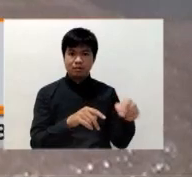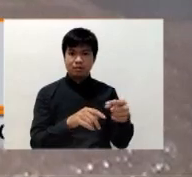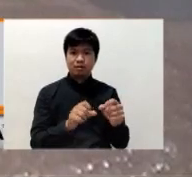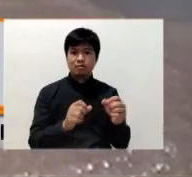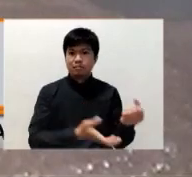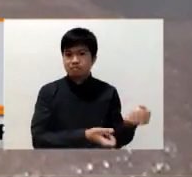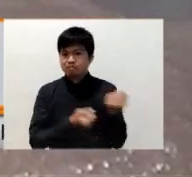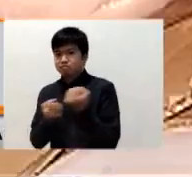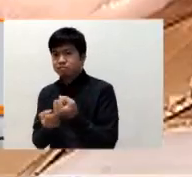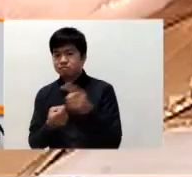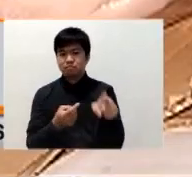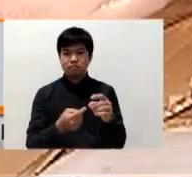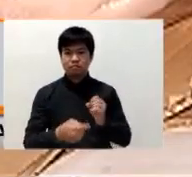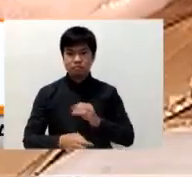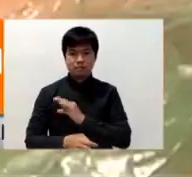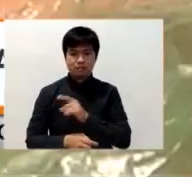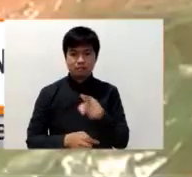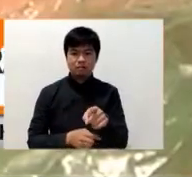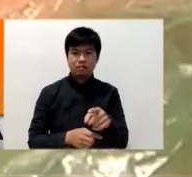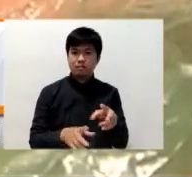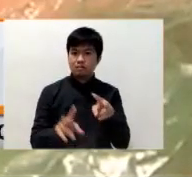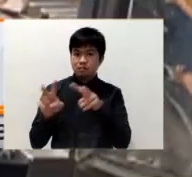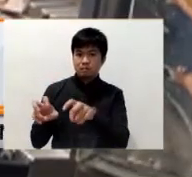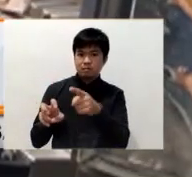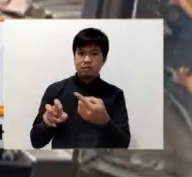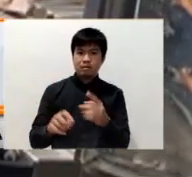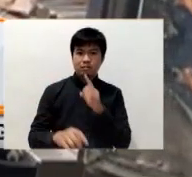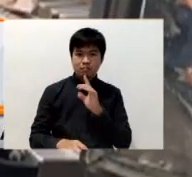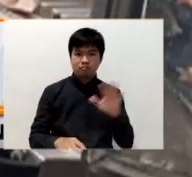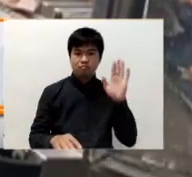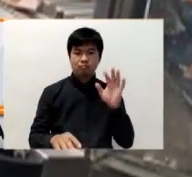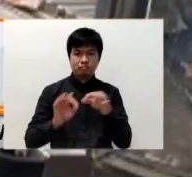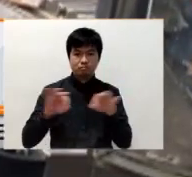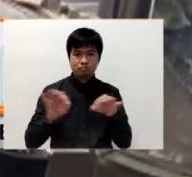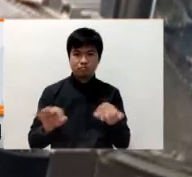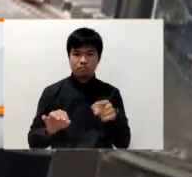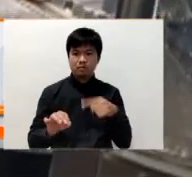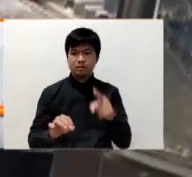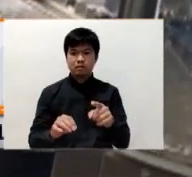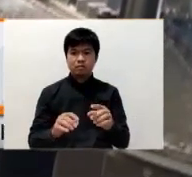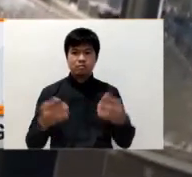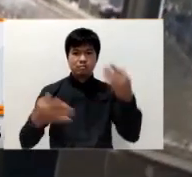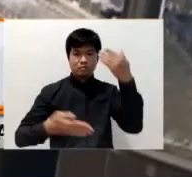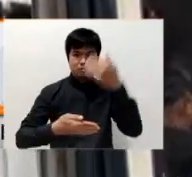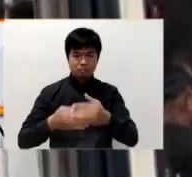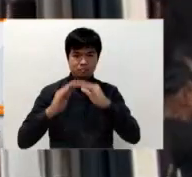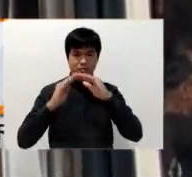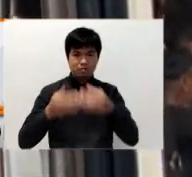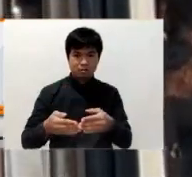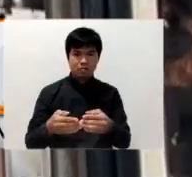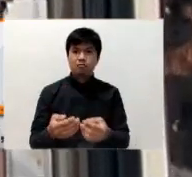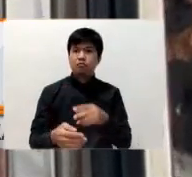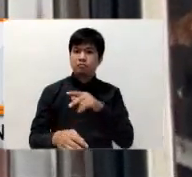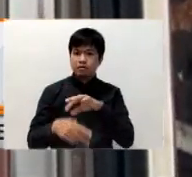Posible silang gawing witness matapos kuhanan ng sinumpaang salaysay. Kinandado naman ang warehouse at susunugin ang mga nasabat na karne. Inaalam